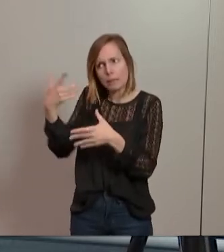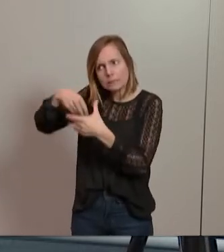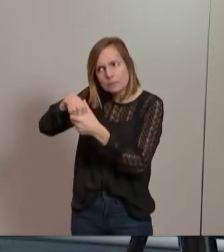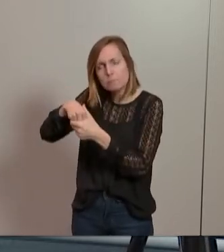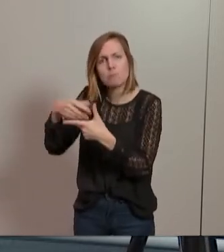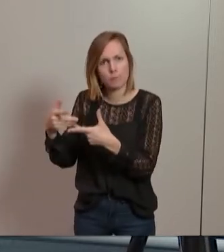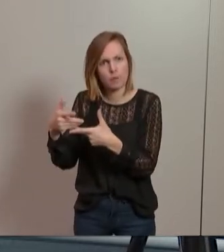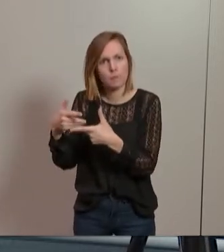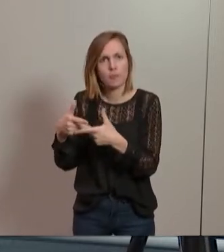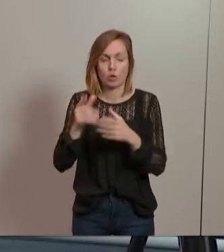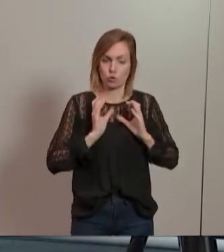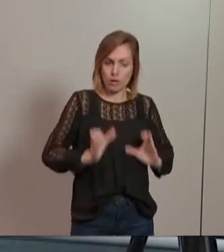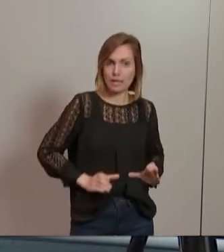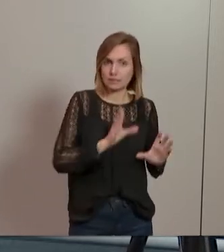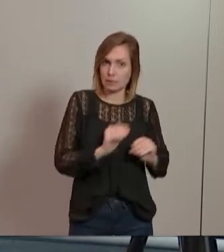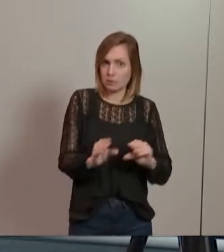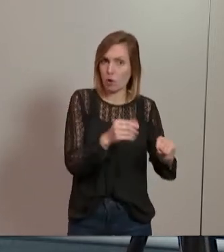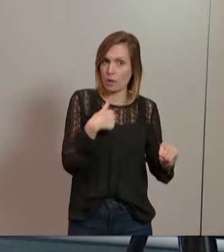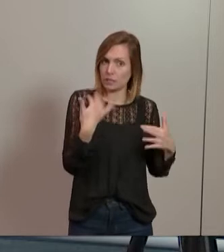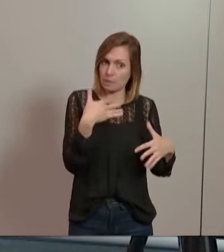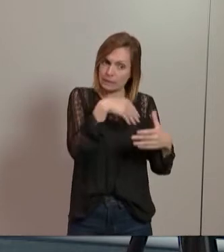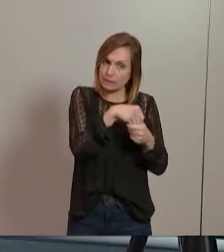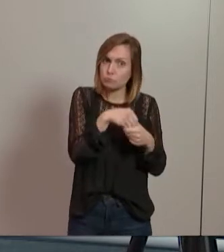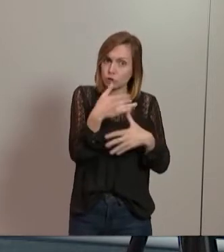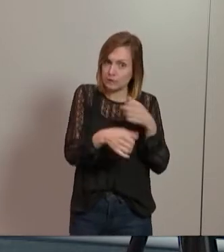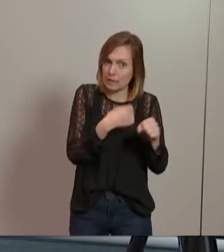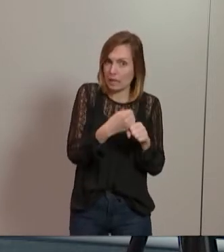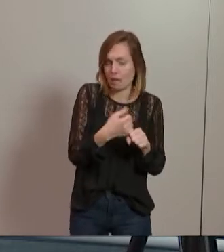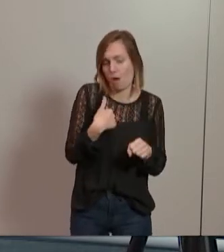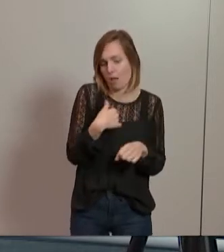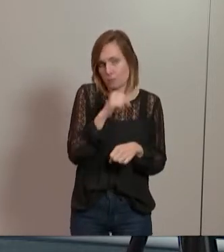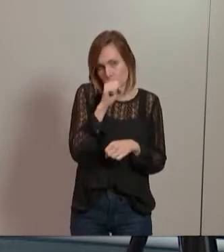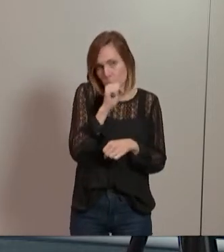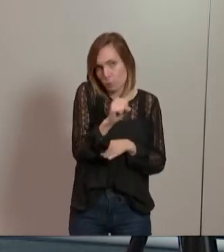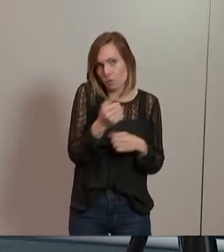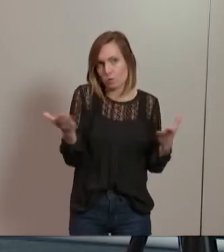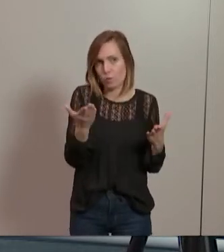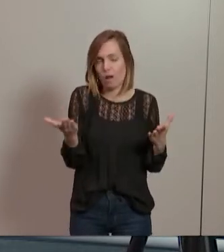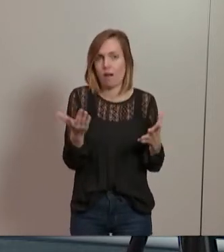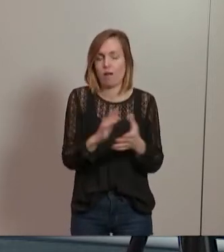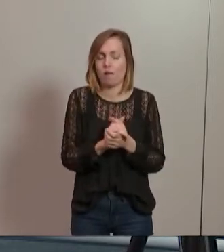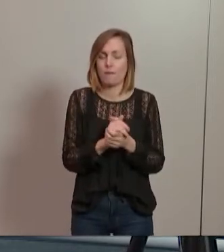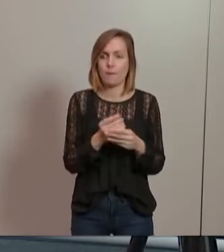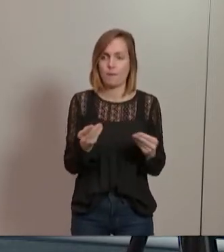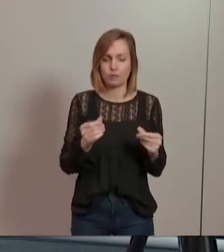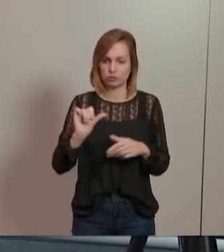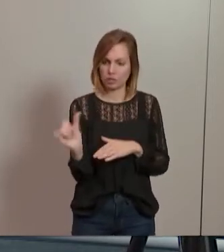le collège des habitants pendant quelques années. Et ce que j'adorais là, c'était le côté prise en main en fait, de chacun. C'est-à-dire qu'on n'avait pas